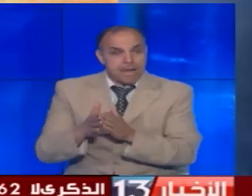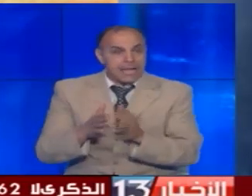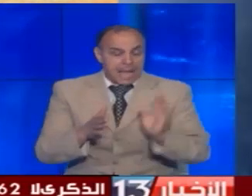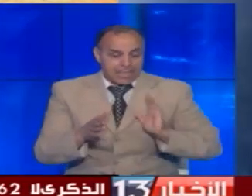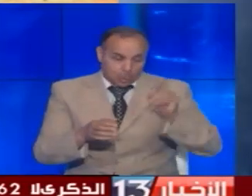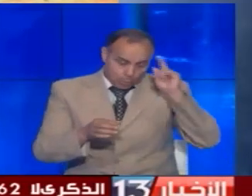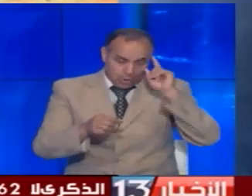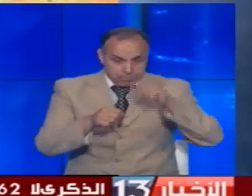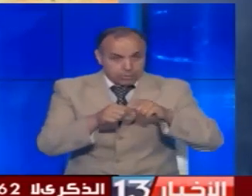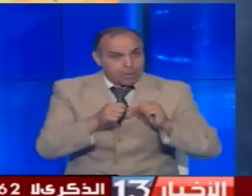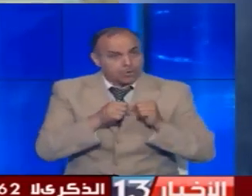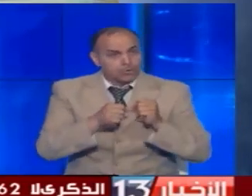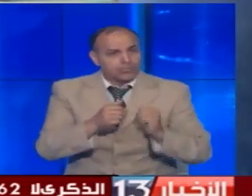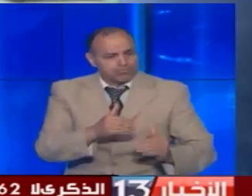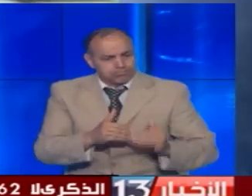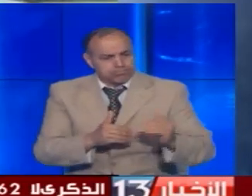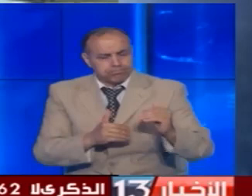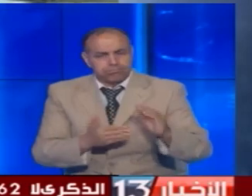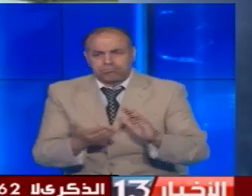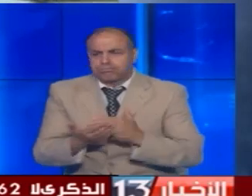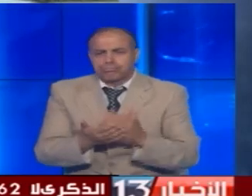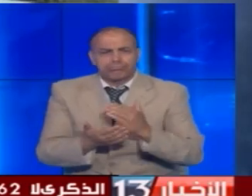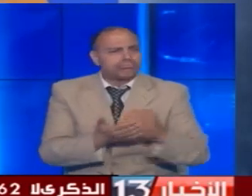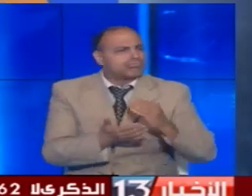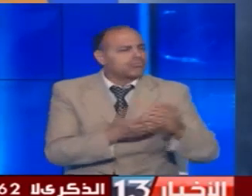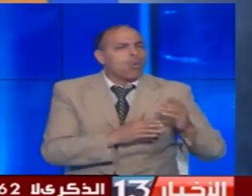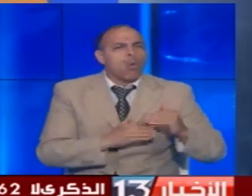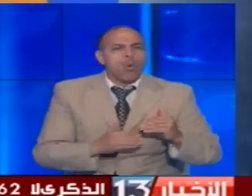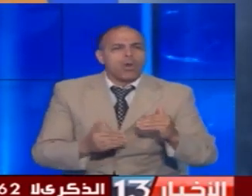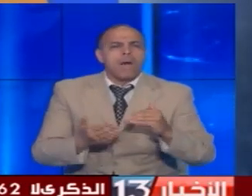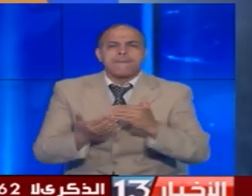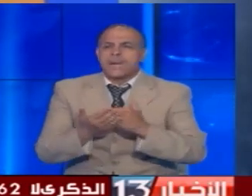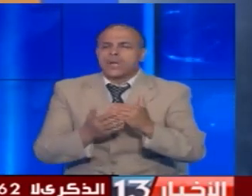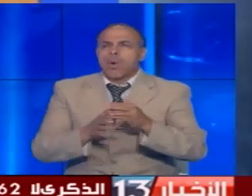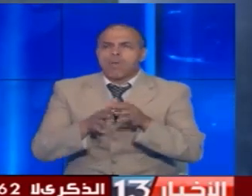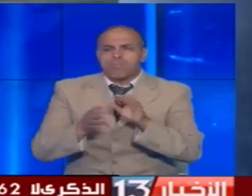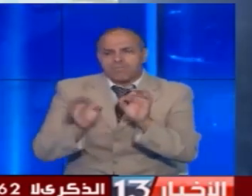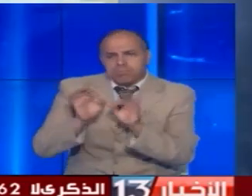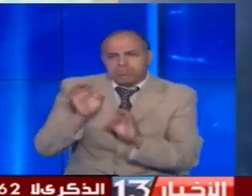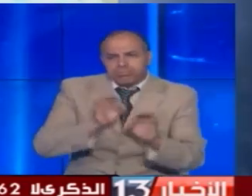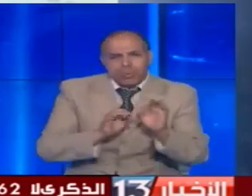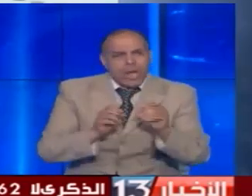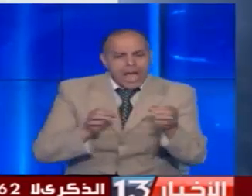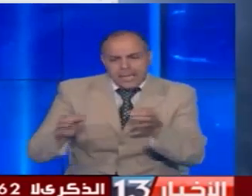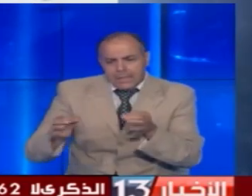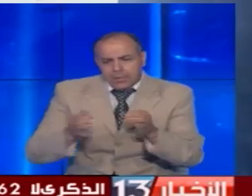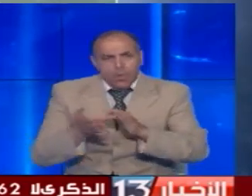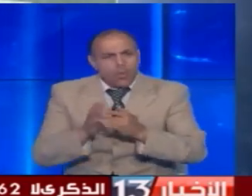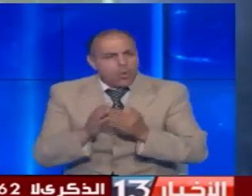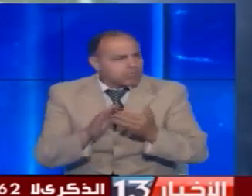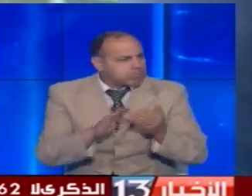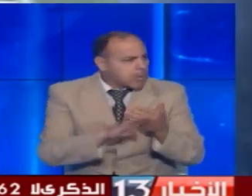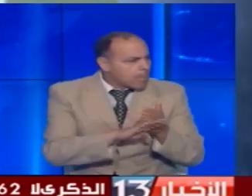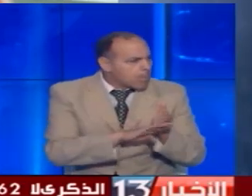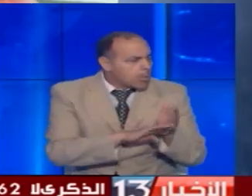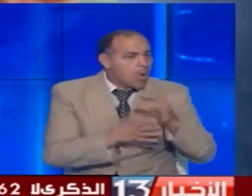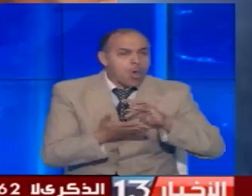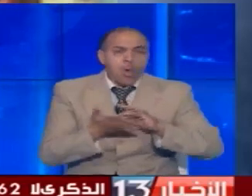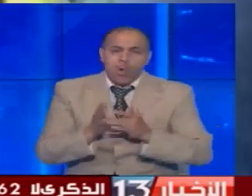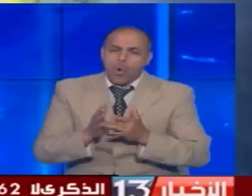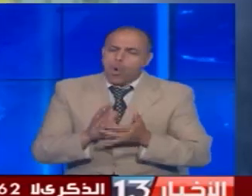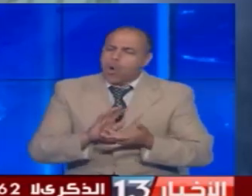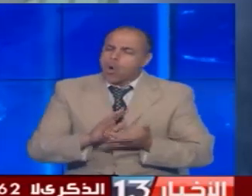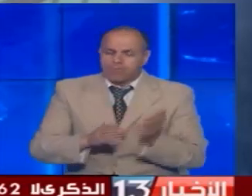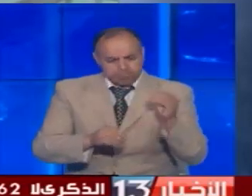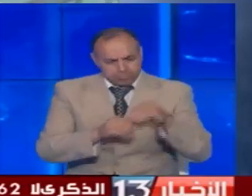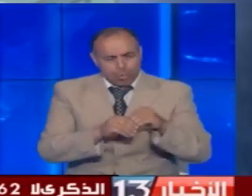الوطني في مجهود التنمية وتشييد البلاد بناء وتخطيطا، هندسة وإنجازا في كل المنشآت